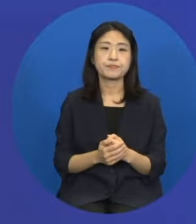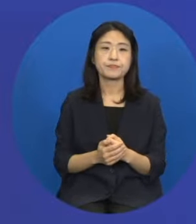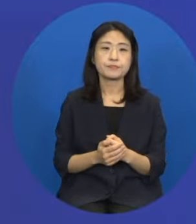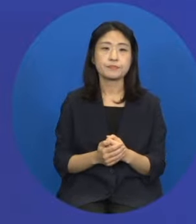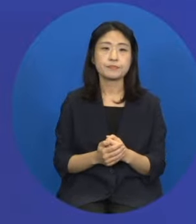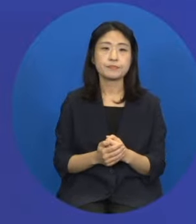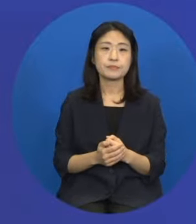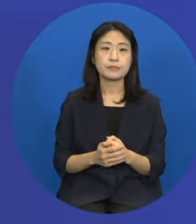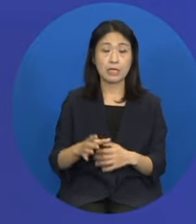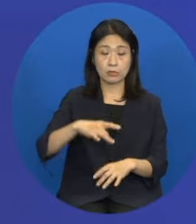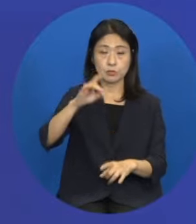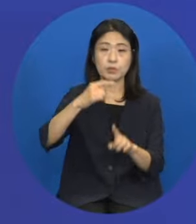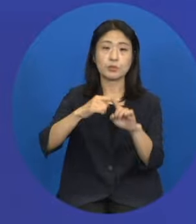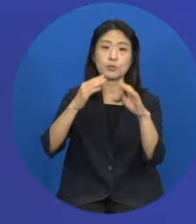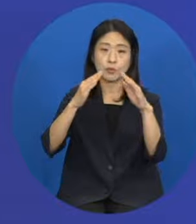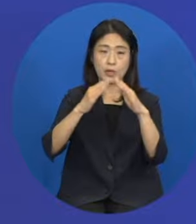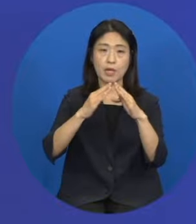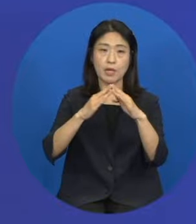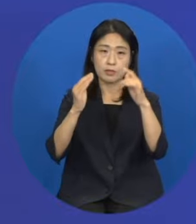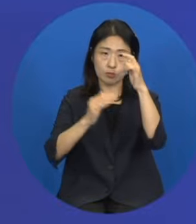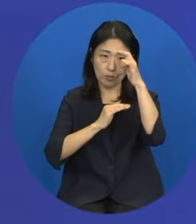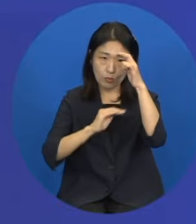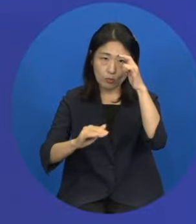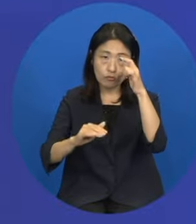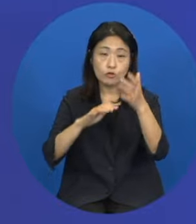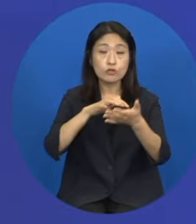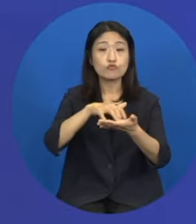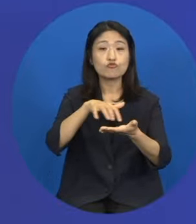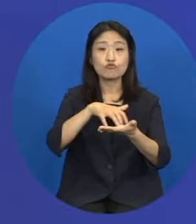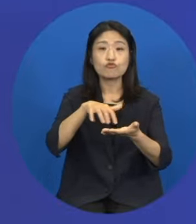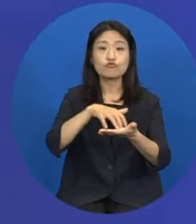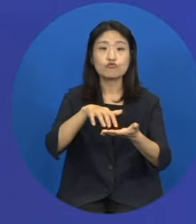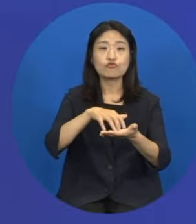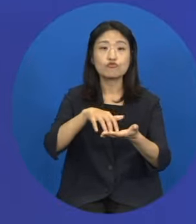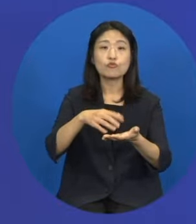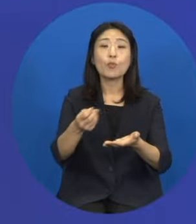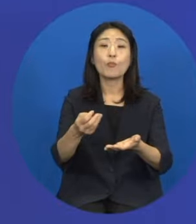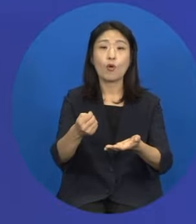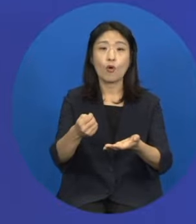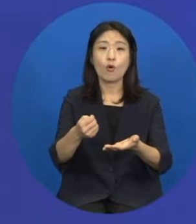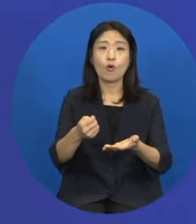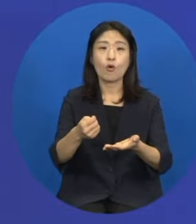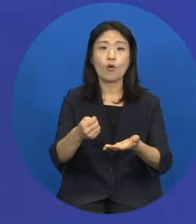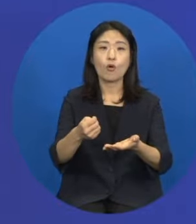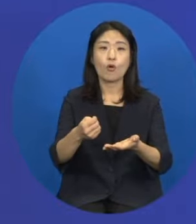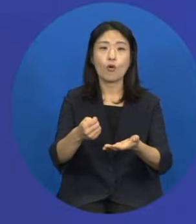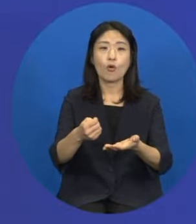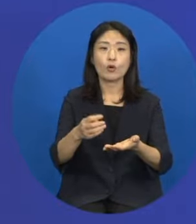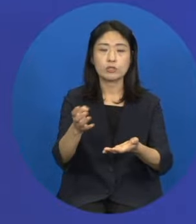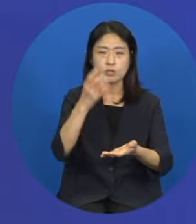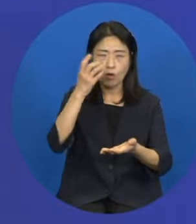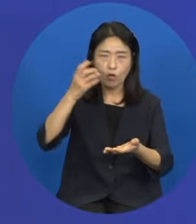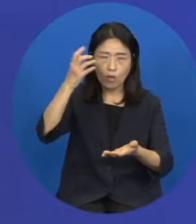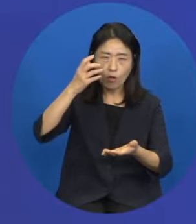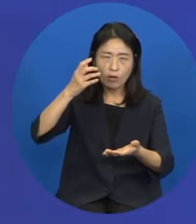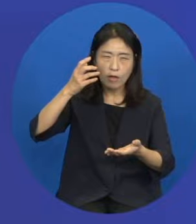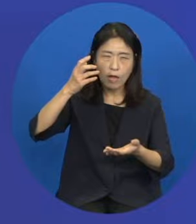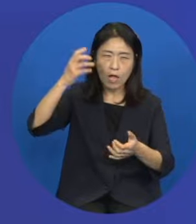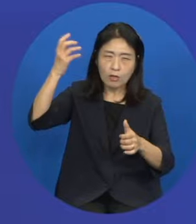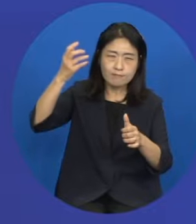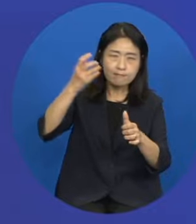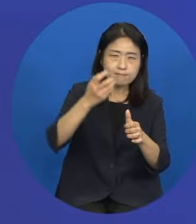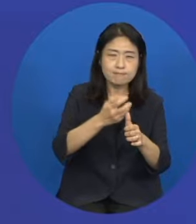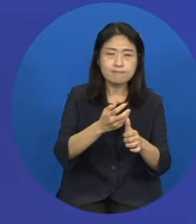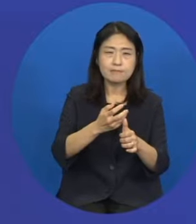몇 명이나 되었을까 이 당시에. 자, 한번 카운트를 해볼까요? 오순절 성령이 임하였을 때에 베드로가 설교했더니 하루 만에 3천